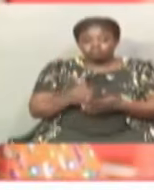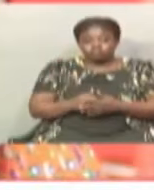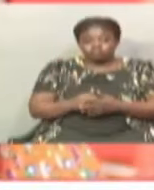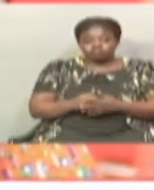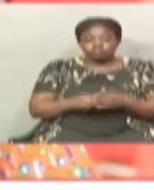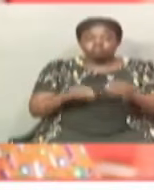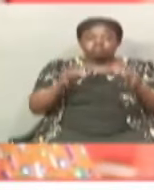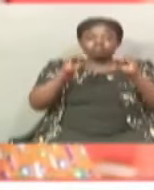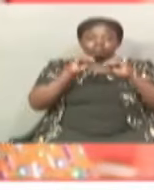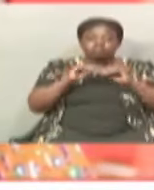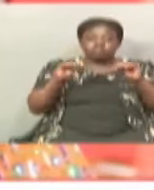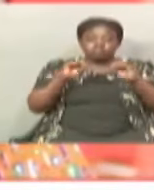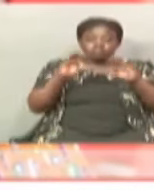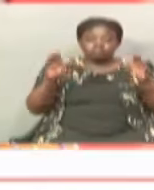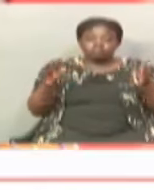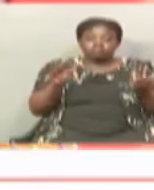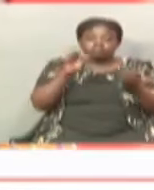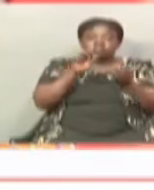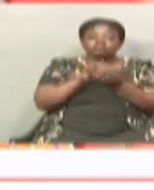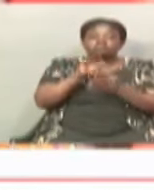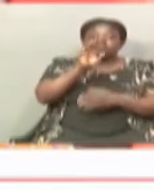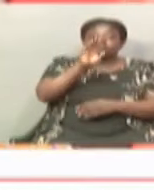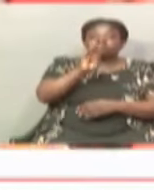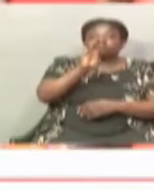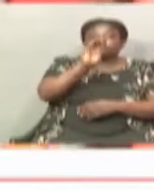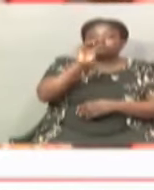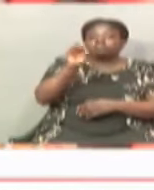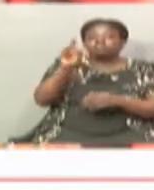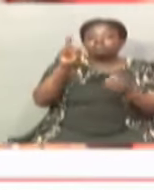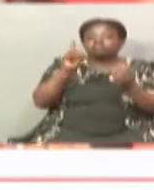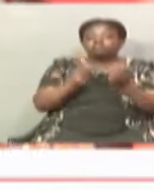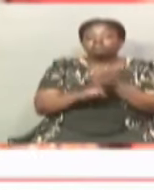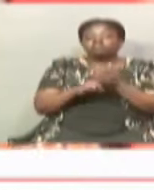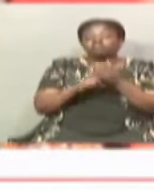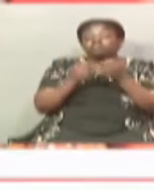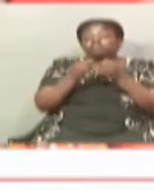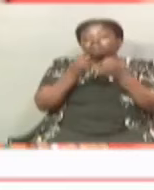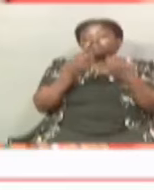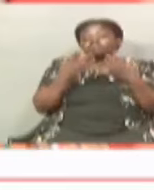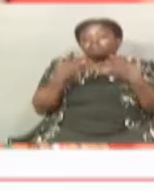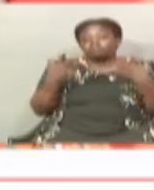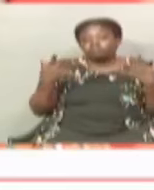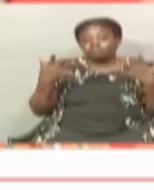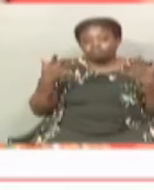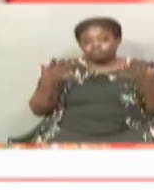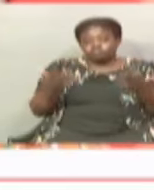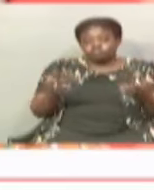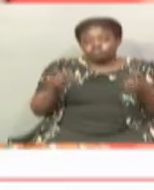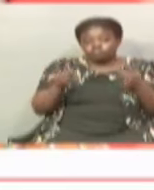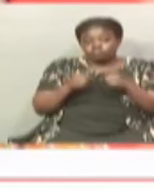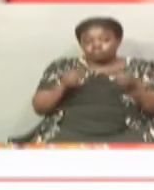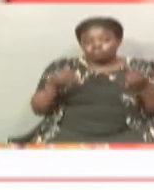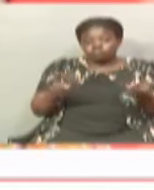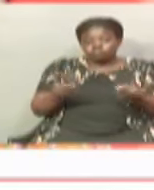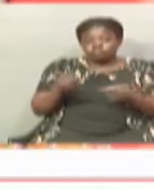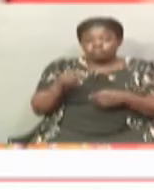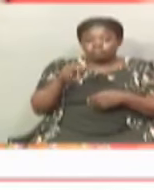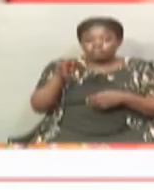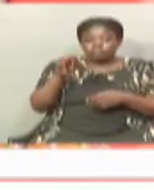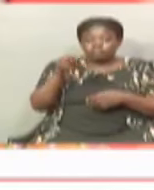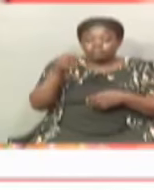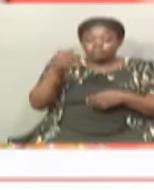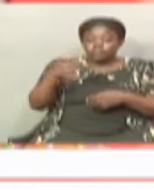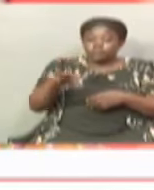basomesa okulunda enjuki n'okufunamu emiganyulo emingi ennyo omuli omubisi gw'enjuki,